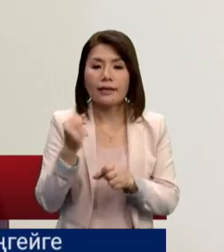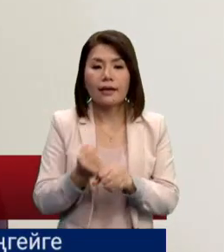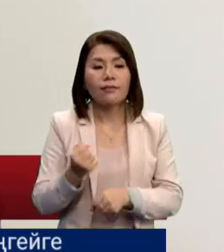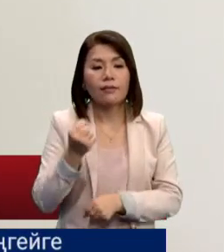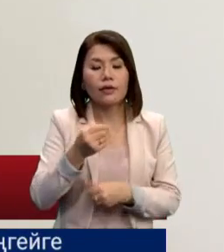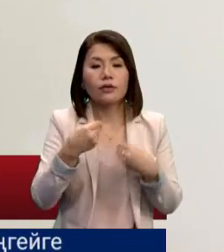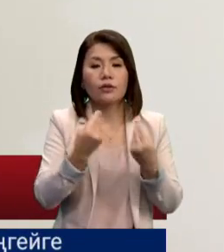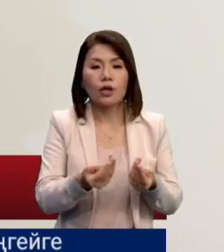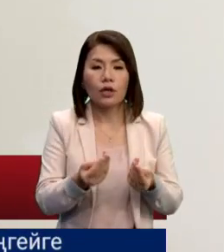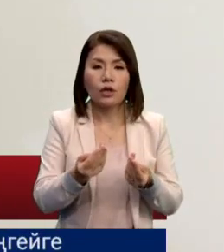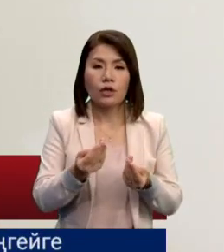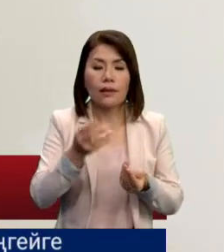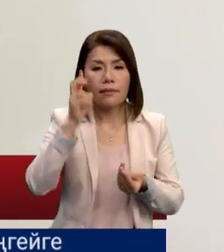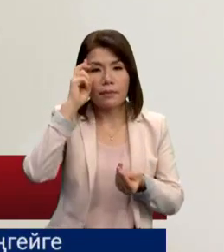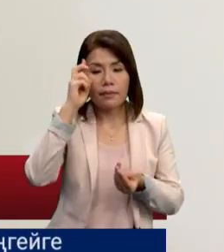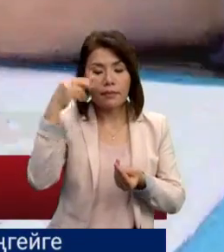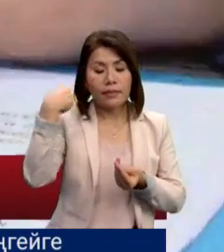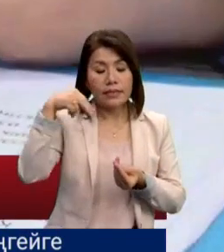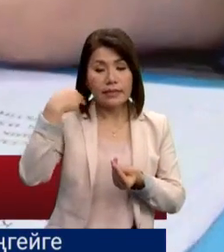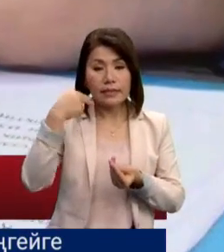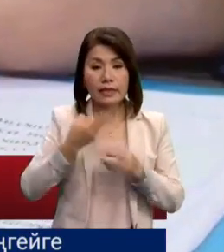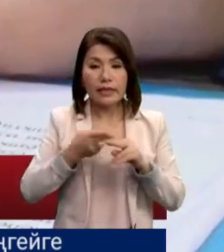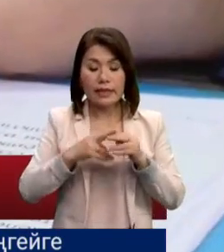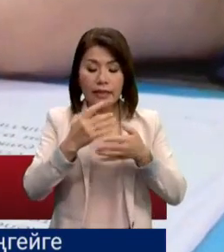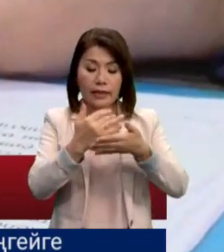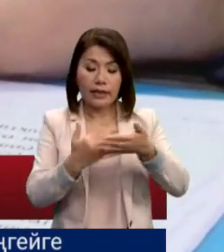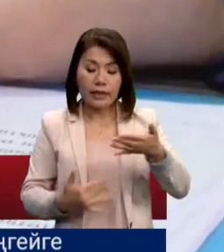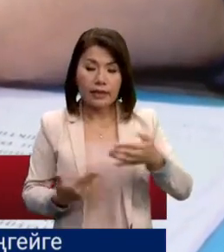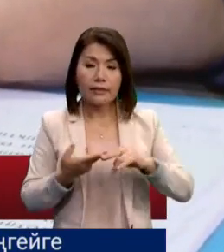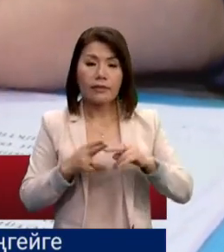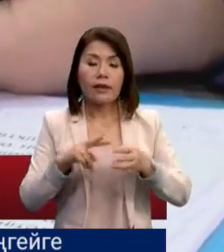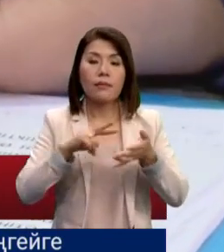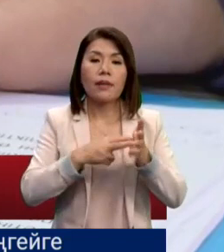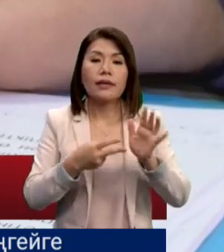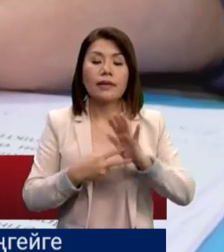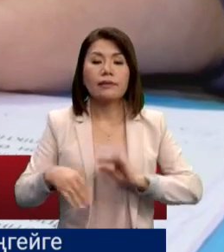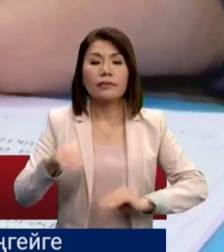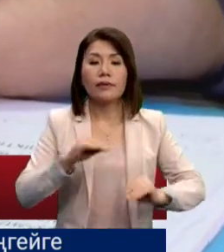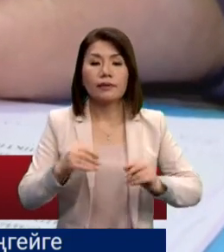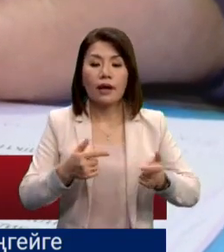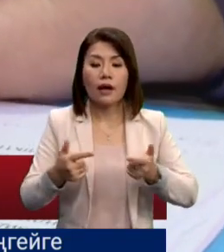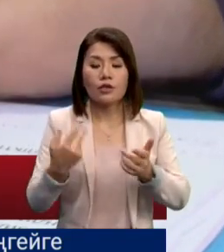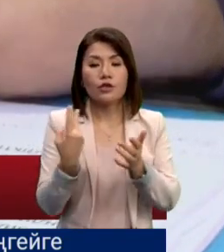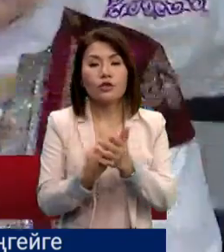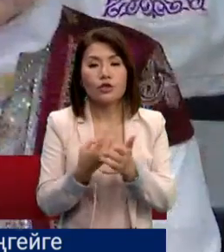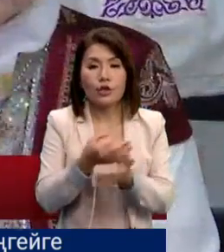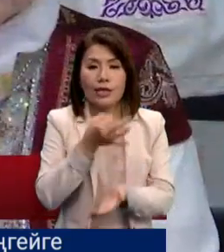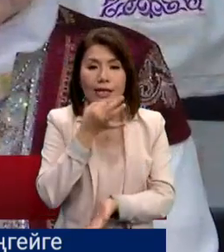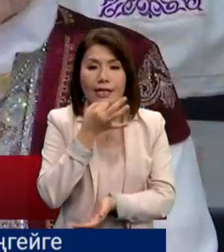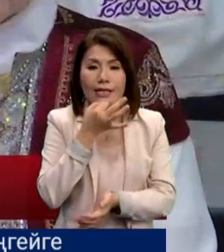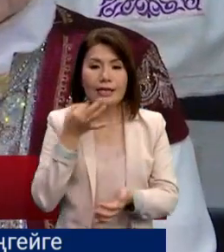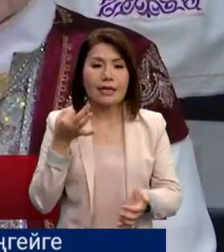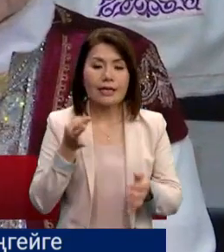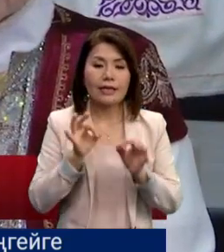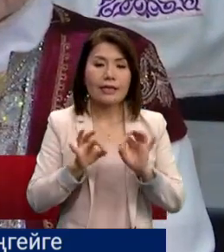ол президенттікке кандидатурасының алдындағы бағдарламасын әлі таныстыруға ерте деп отыр.